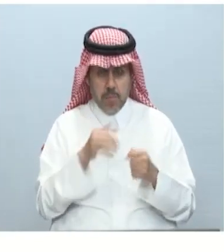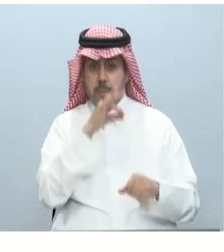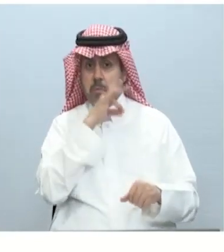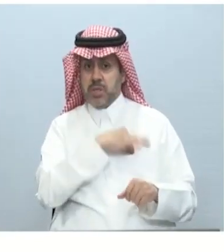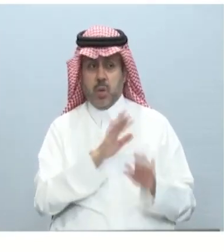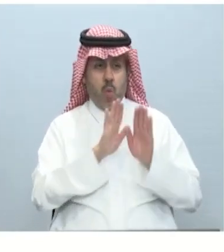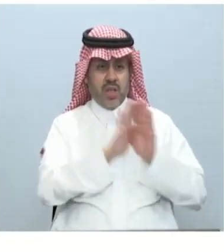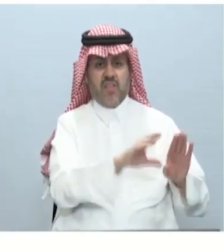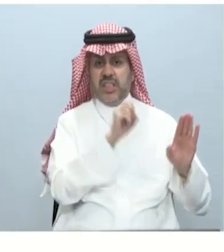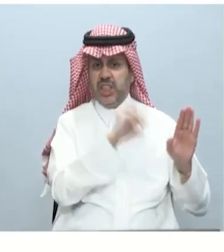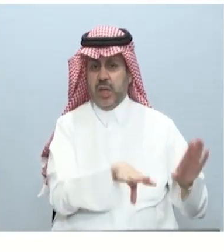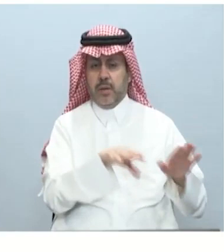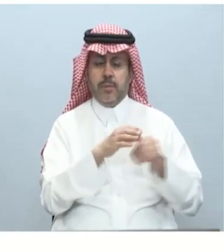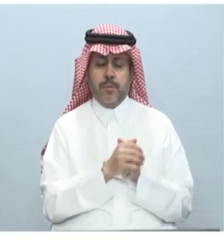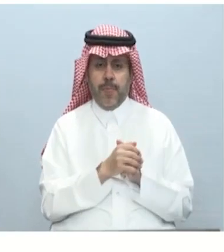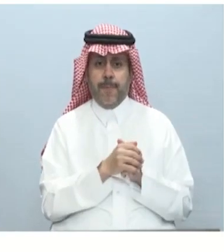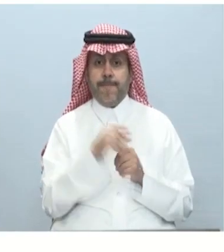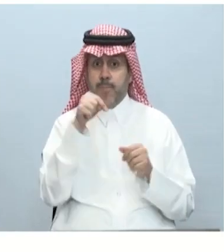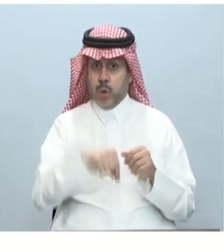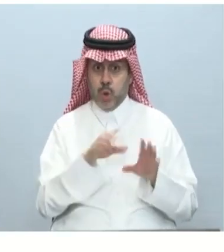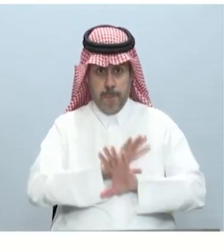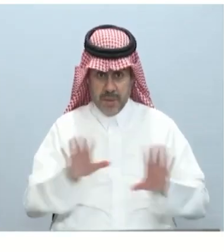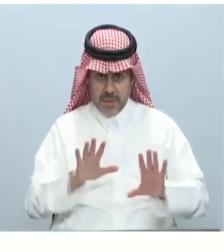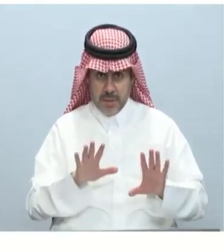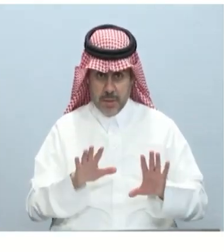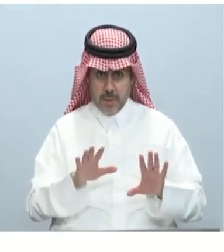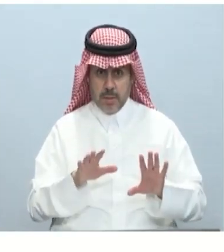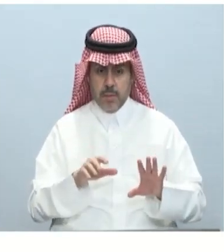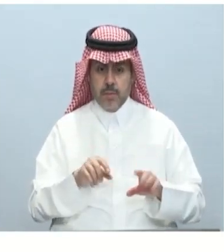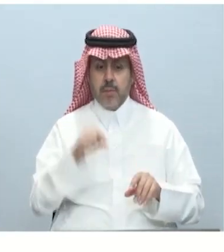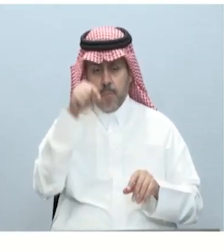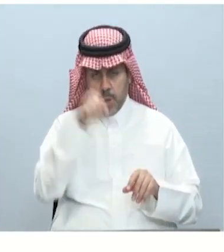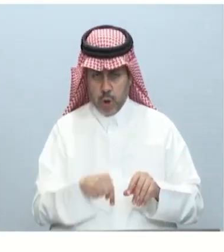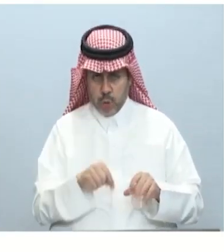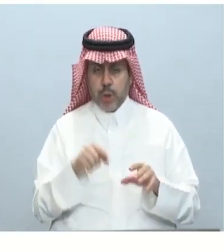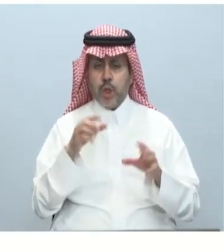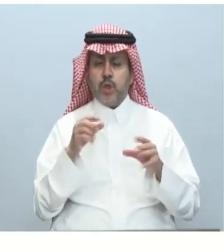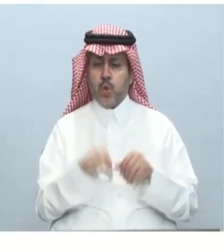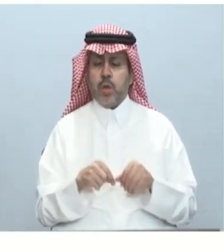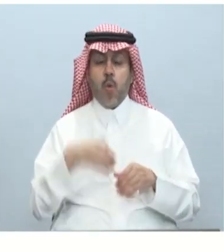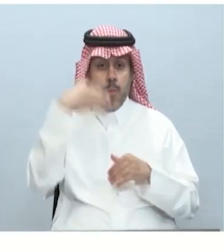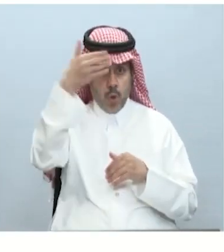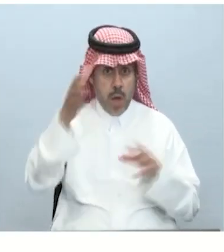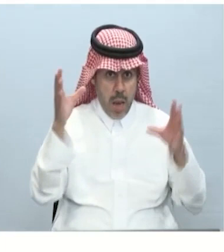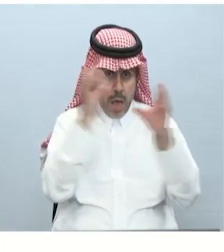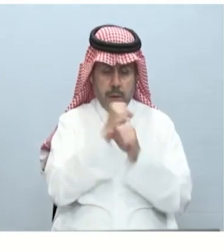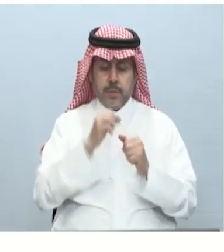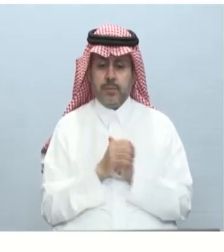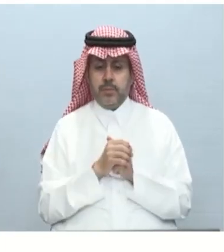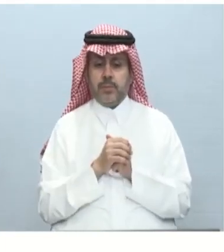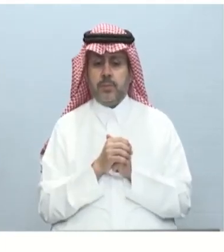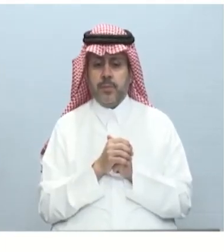المضار من امور الاخره ولا امور الدنيا منهما جميعا من امور الدنيا والاخره